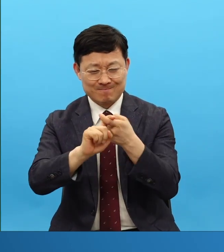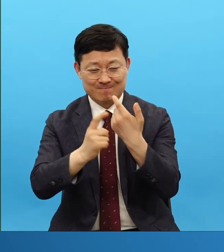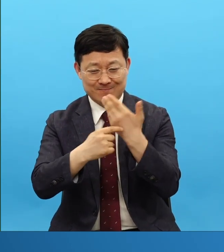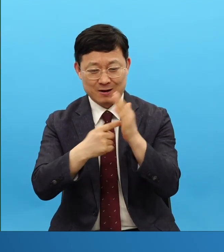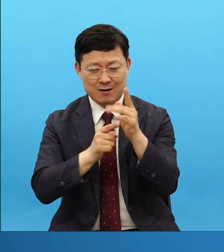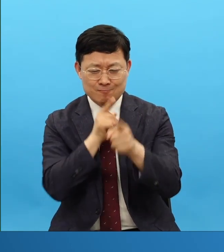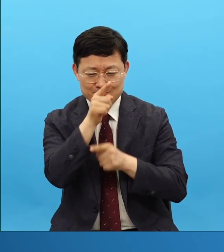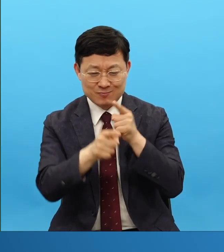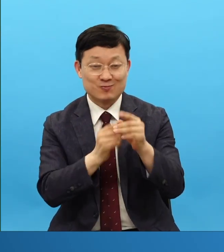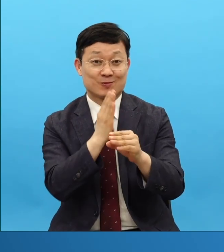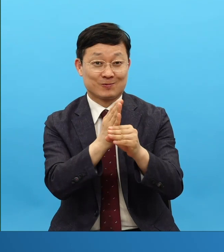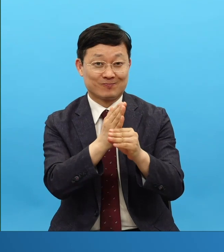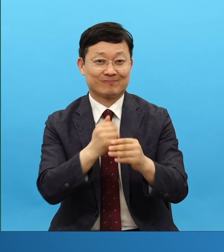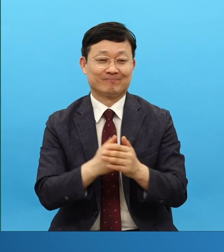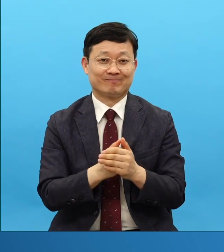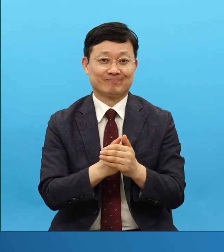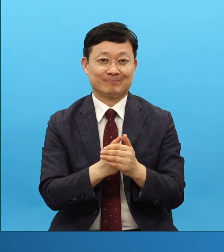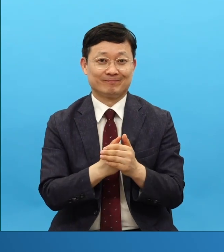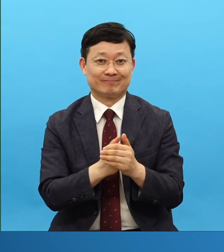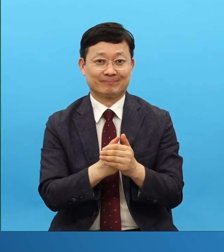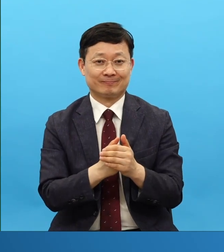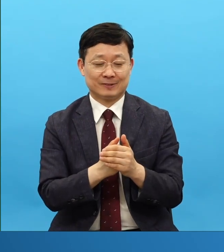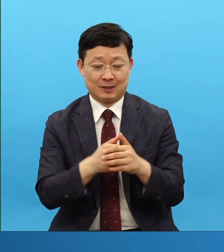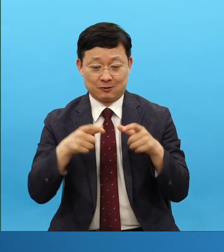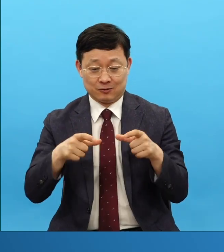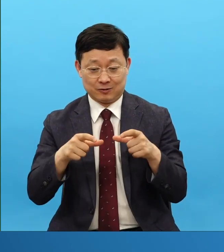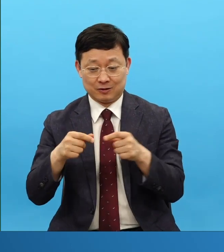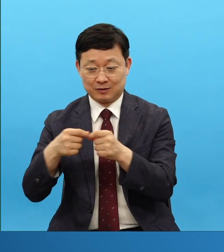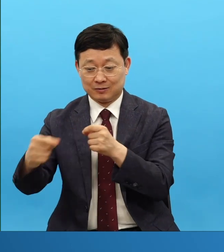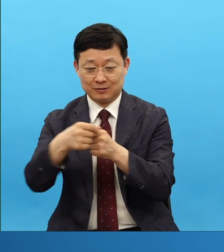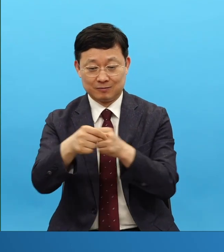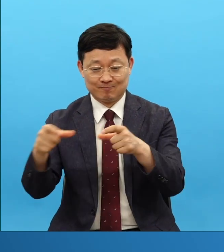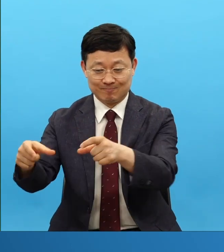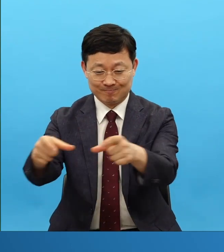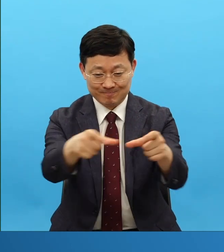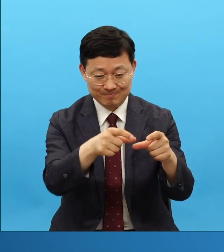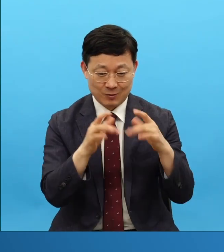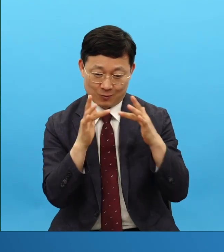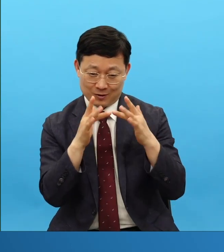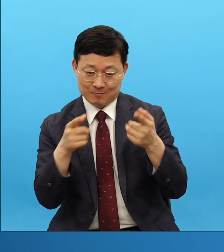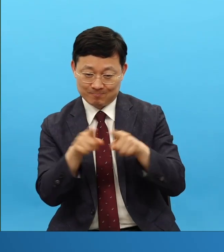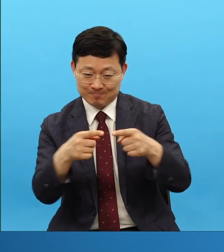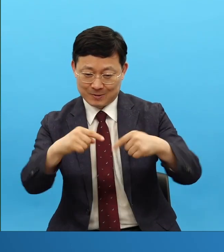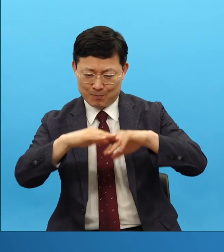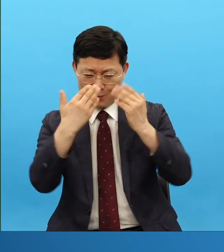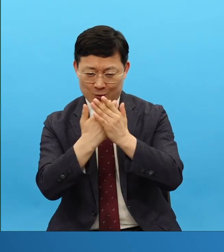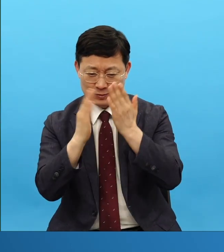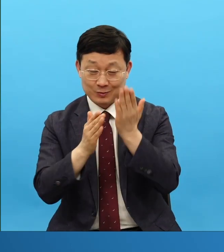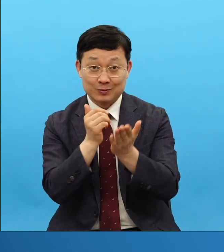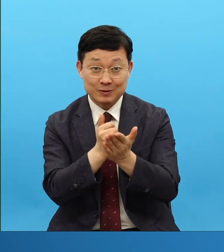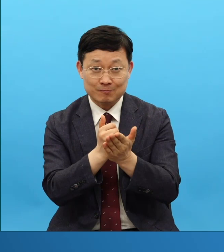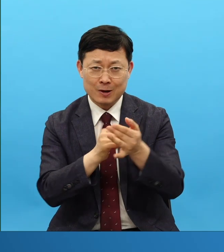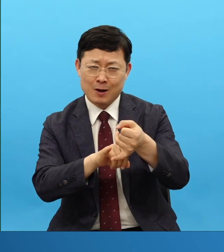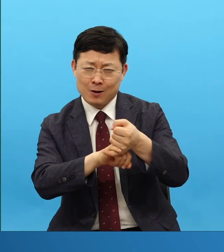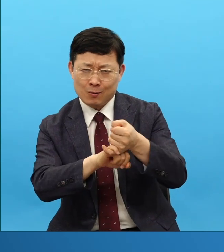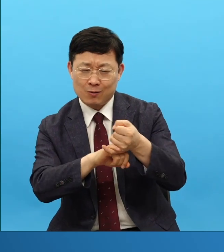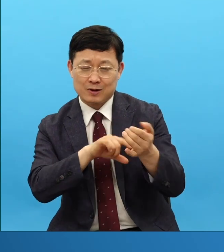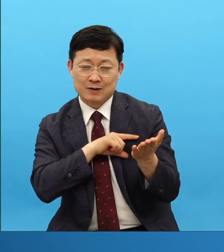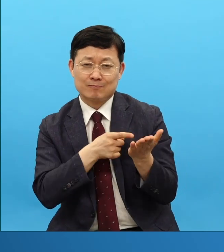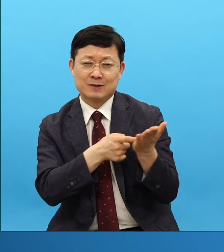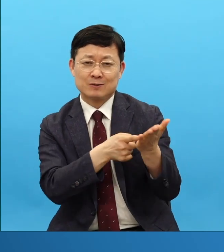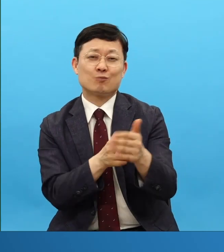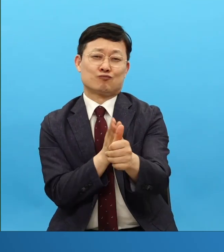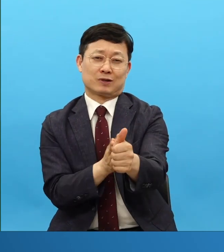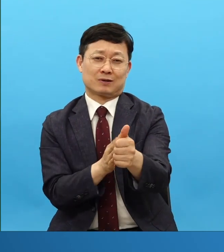등록이 진행되고 있습니다. 메인타운, 지역타운, 개교회, 온라인으로 대회에 참여하시는 모든 분들께서는 반드시 등록하셔서